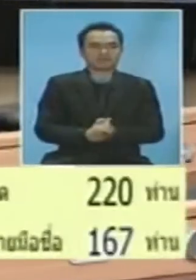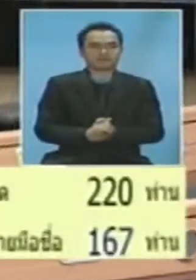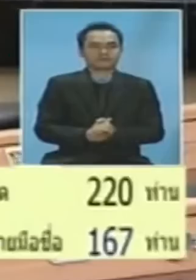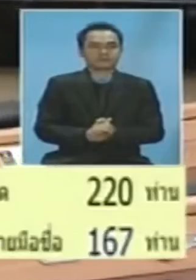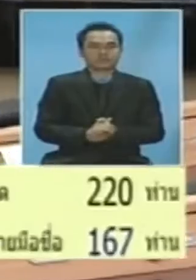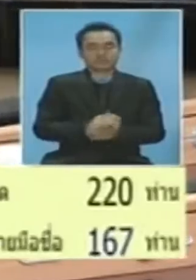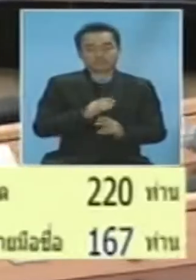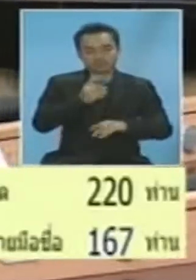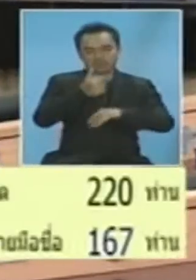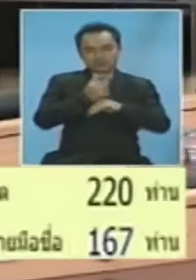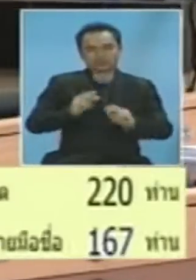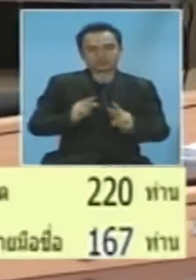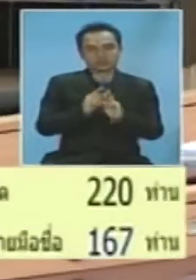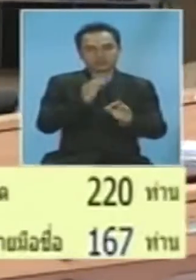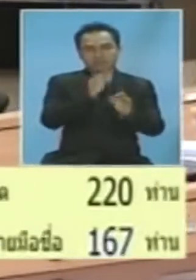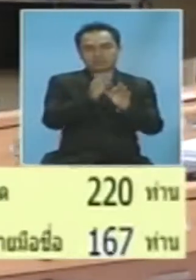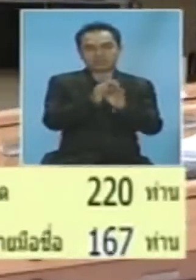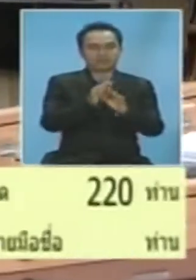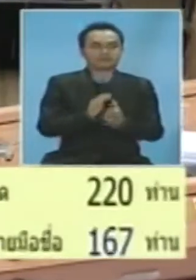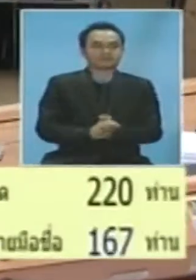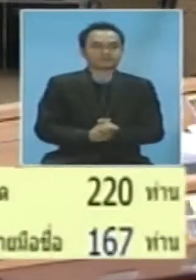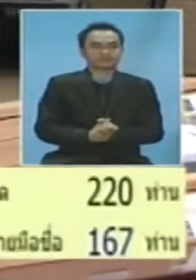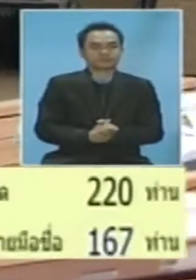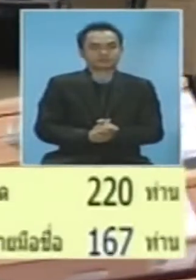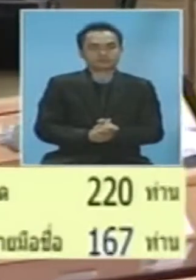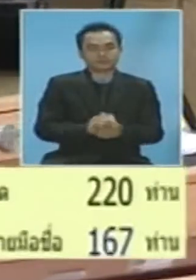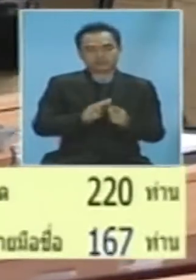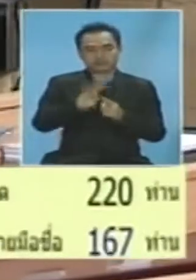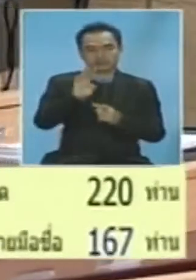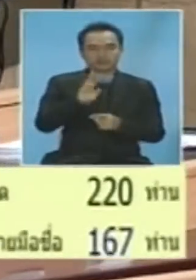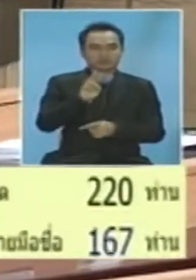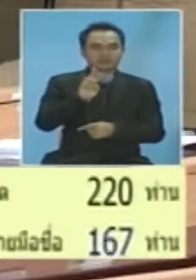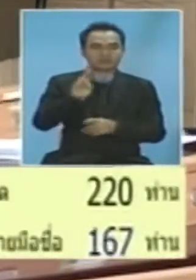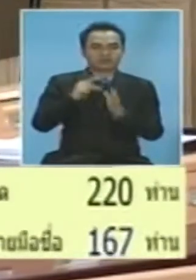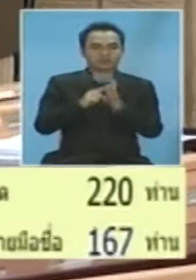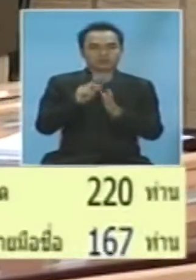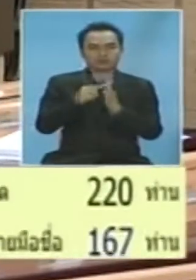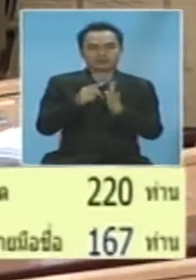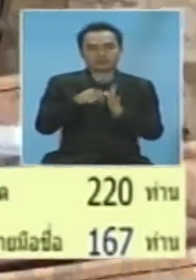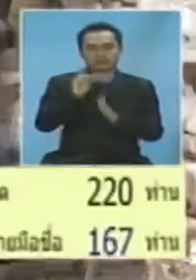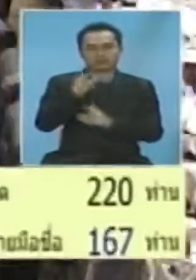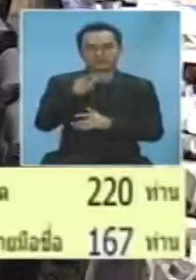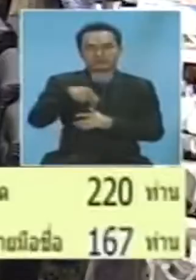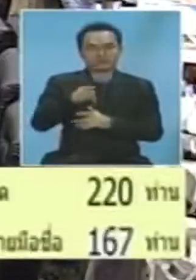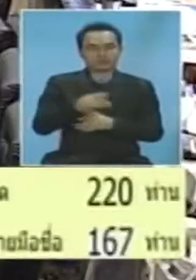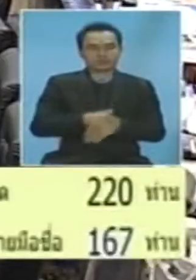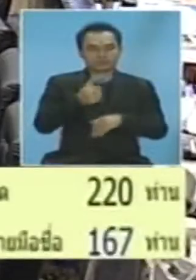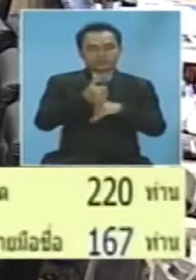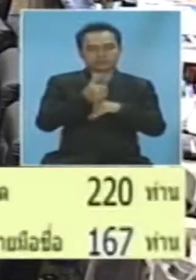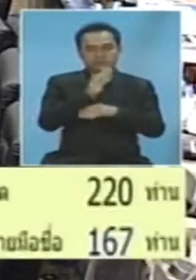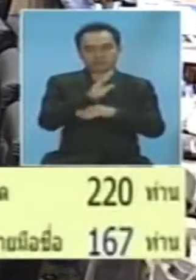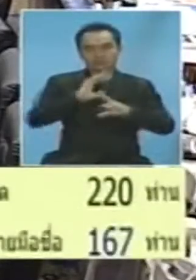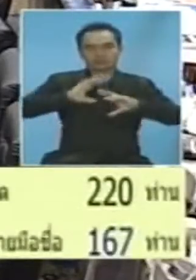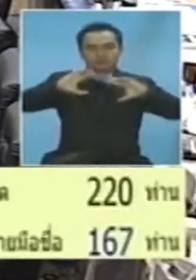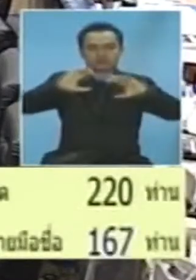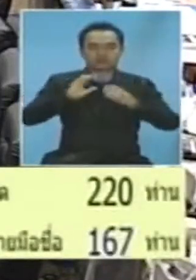การคลัง 4. นายวราเทพรัตนากรอดีตรัฐมนตรีประจำสำนักนายกรัฐมนตรี 5.